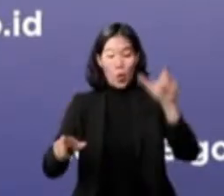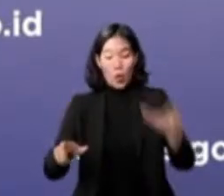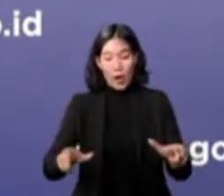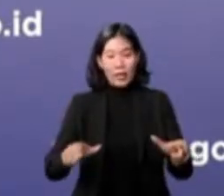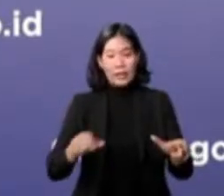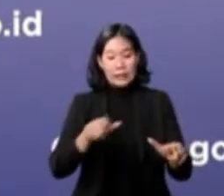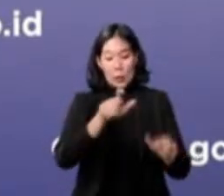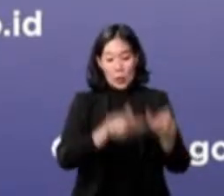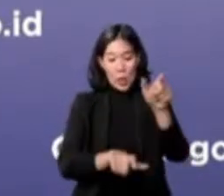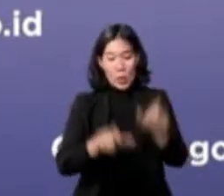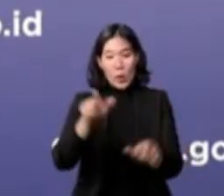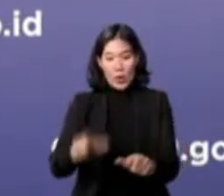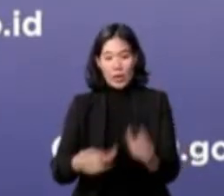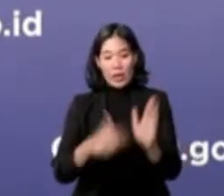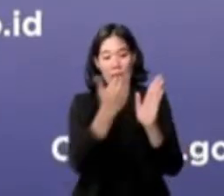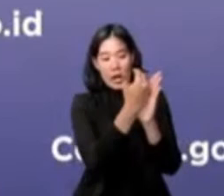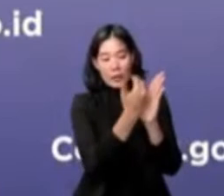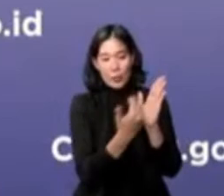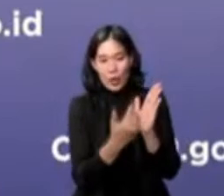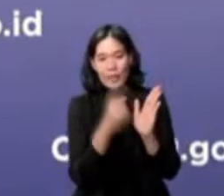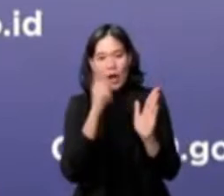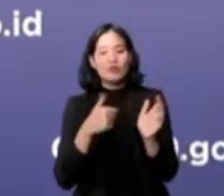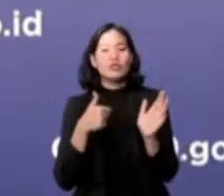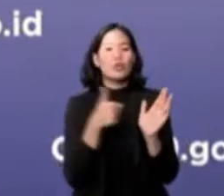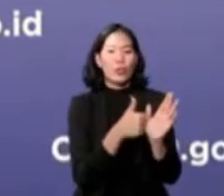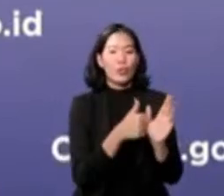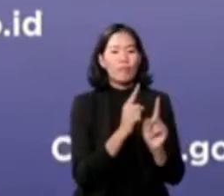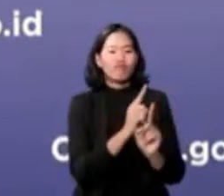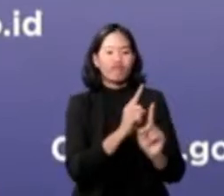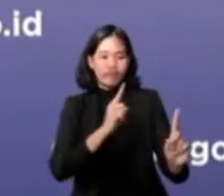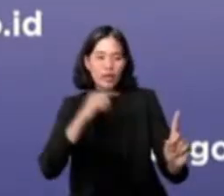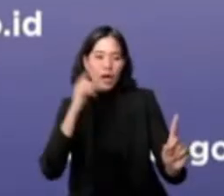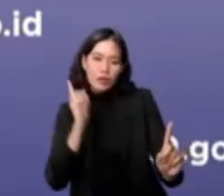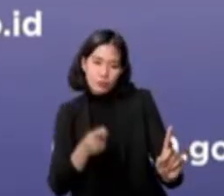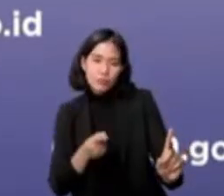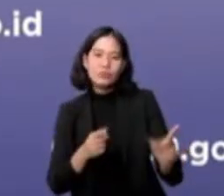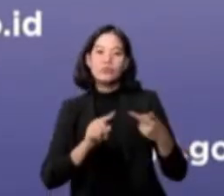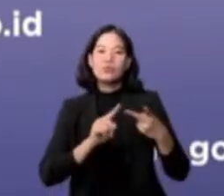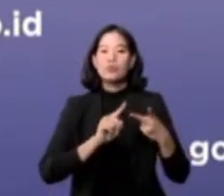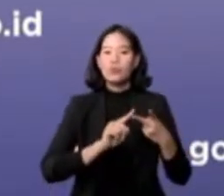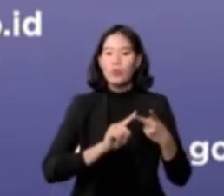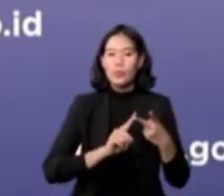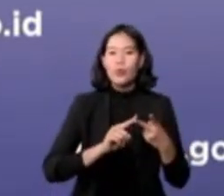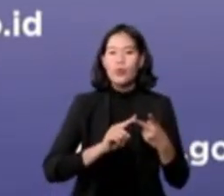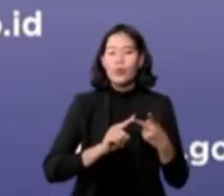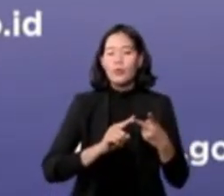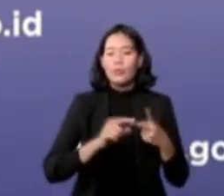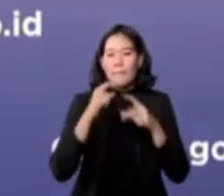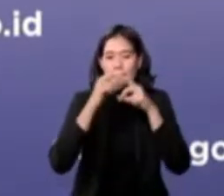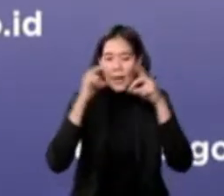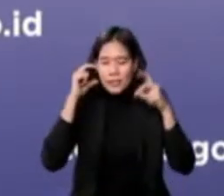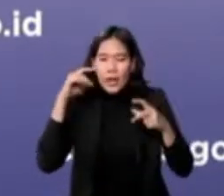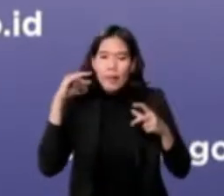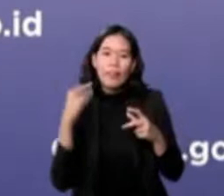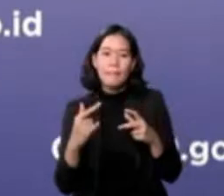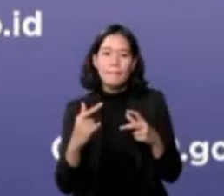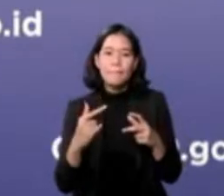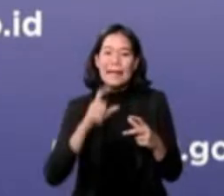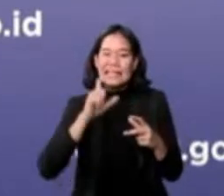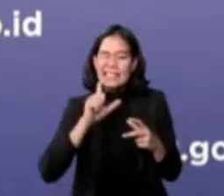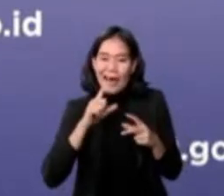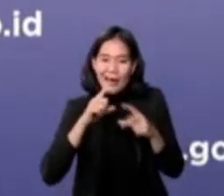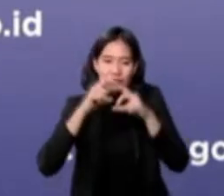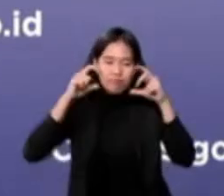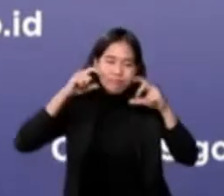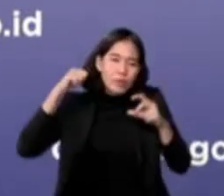orang harus mematuhi untuk menjaga jarak. Setiap orang harus mematuhi untuk menggunakan masker